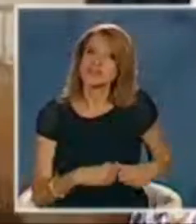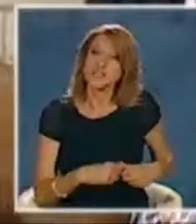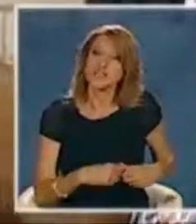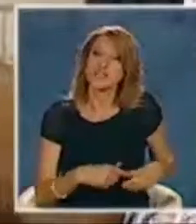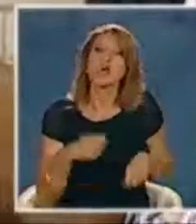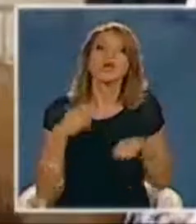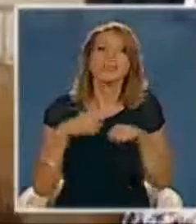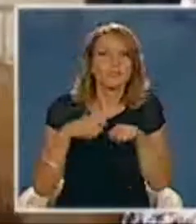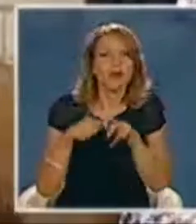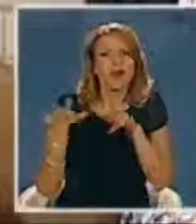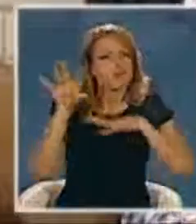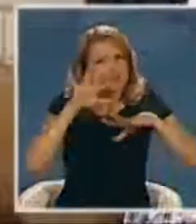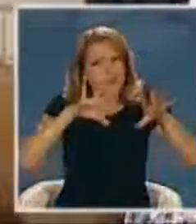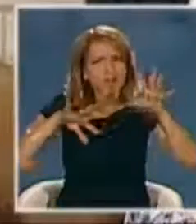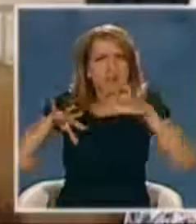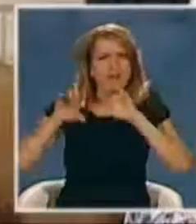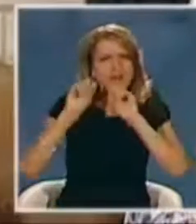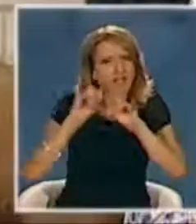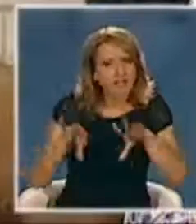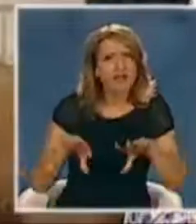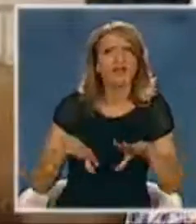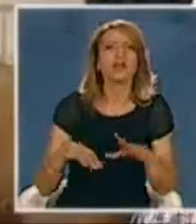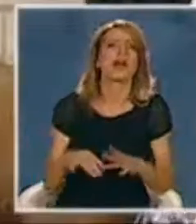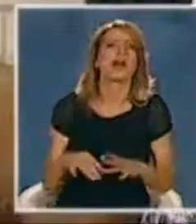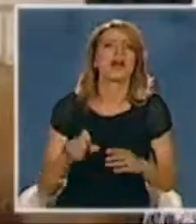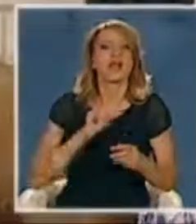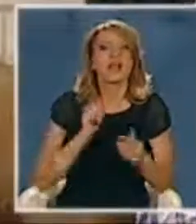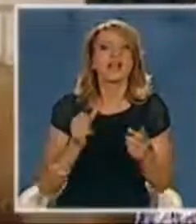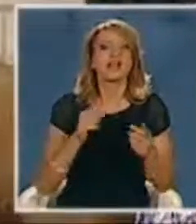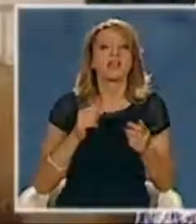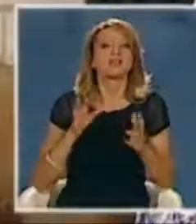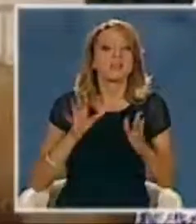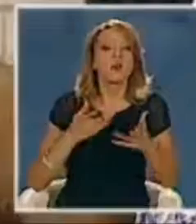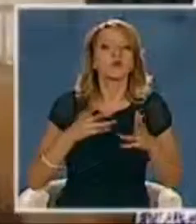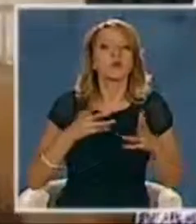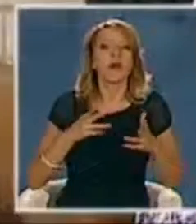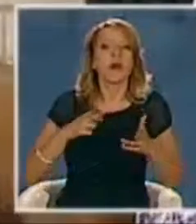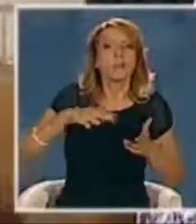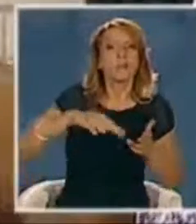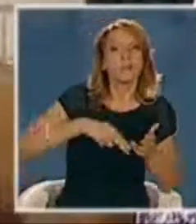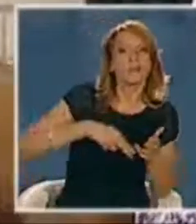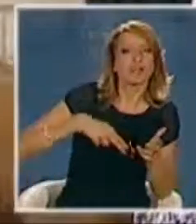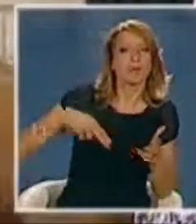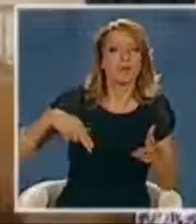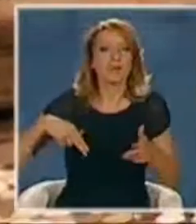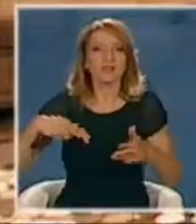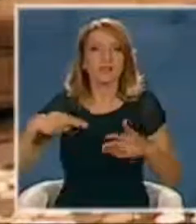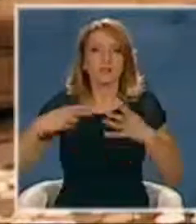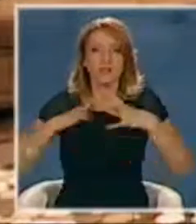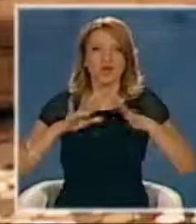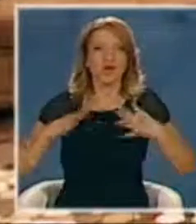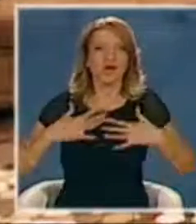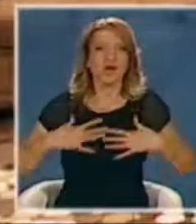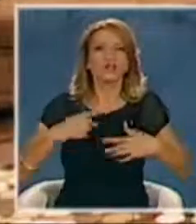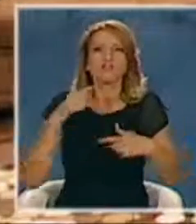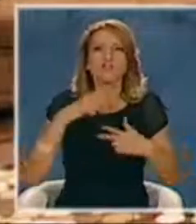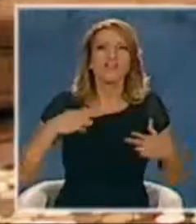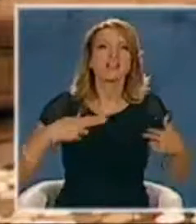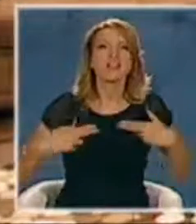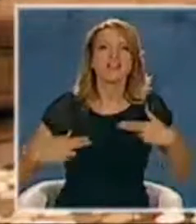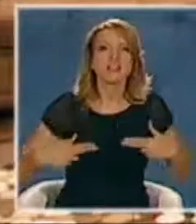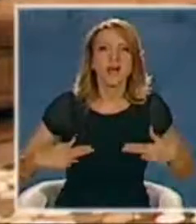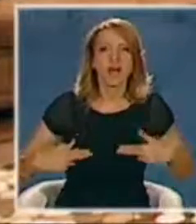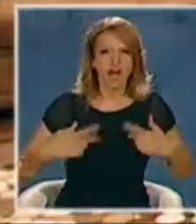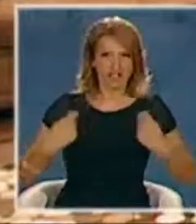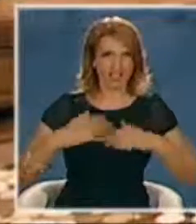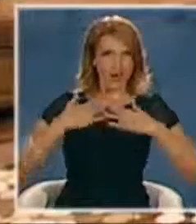С енергия и с други мои методи, които използвам, и му излязаха петна около сърцето, върху самата кожа, червени петна. Майката